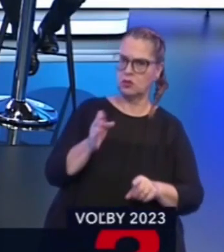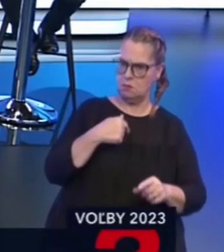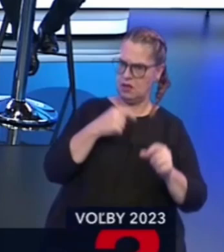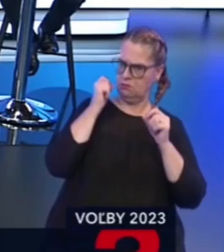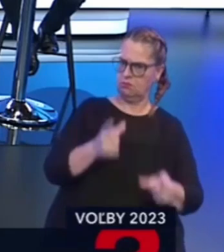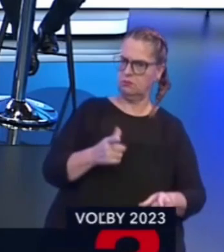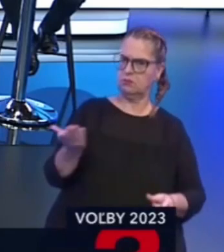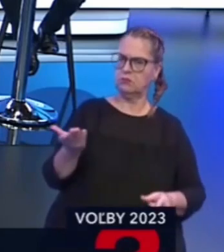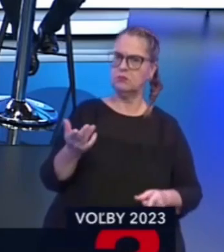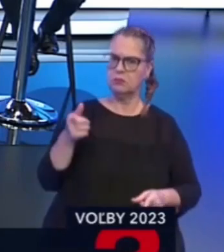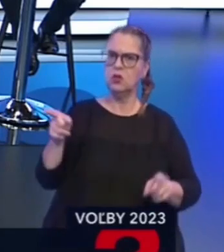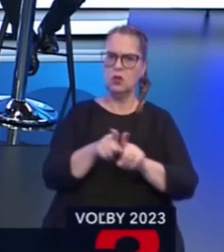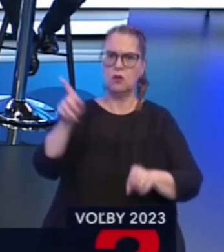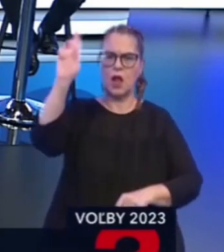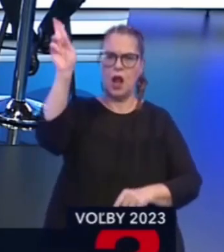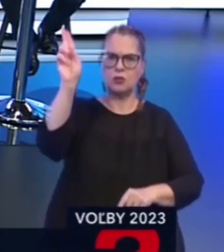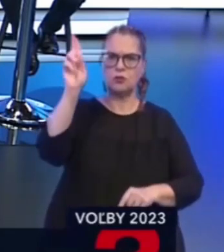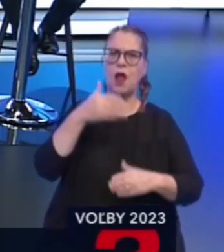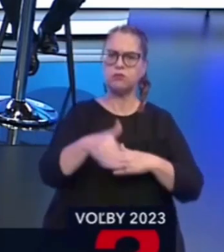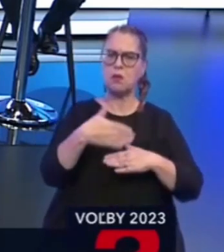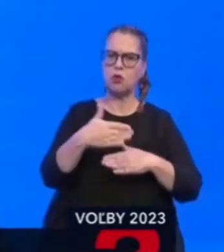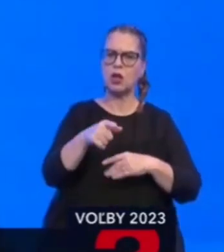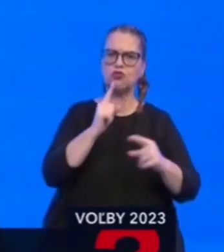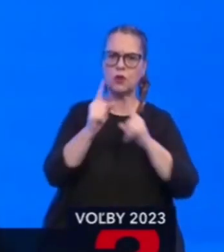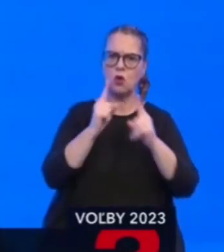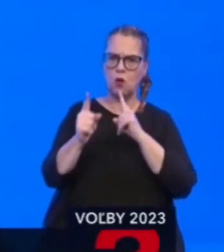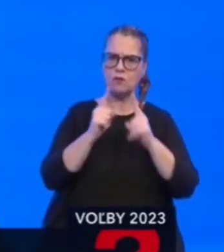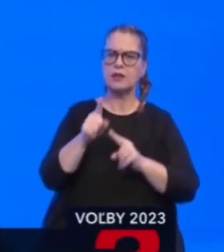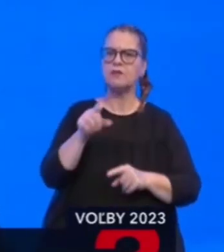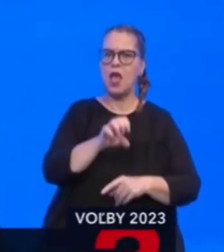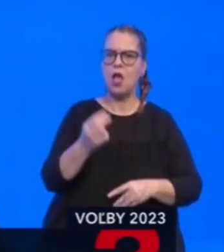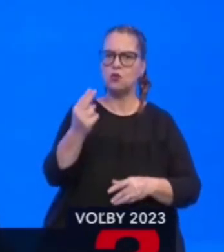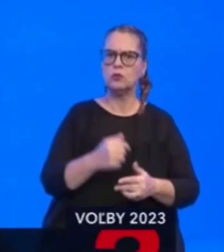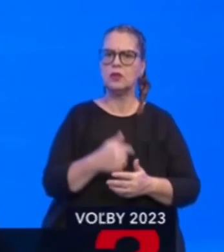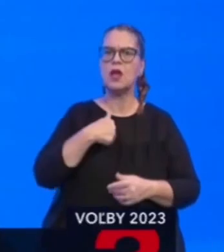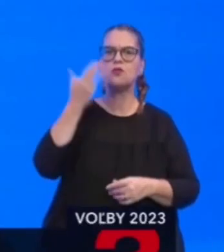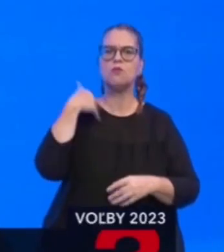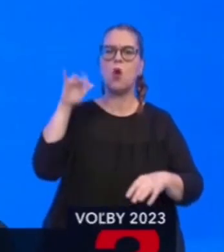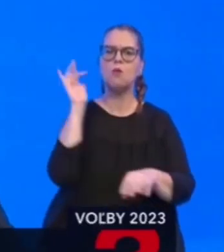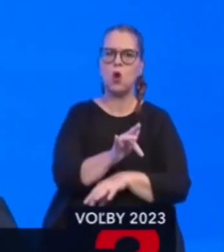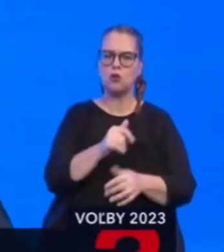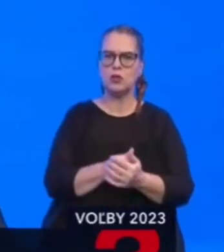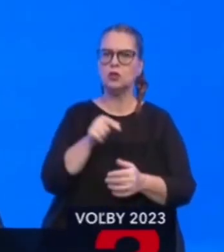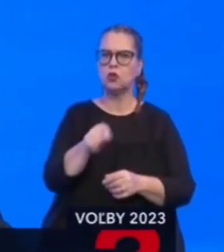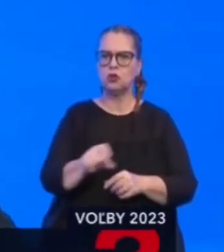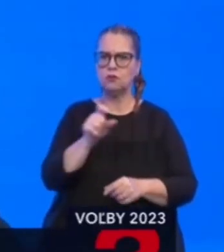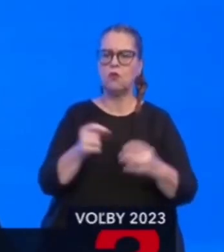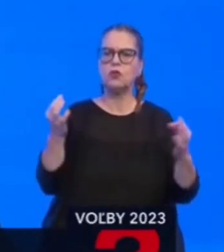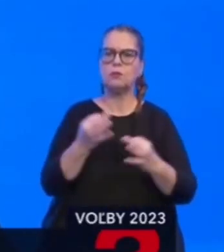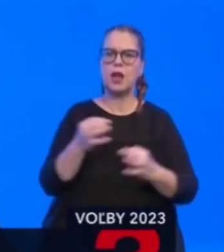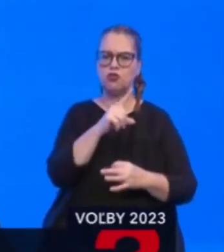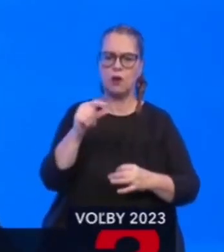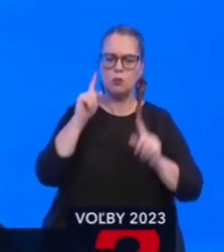demokracie, že tiež za toho zahlasovali, aby sa pokračovalo teda v týchto rokovaniach v rámci Európskej únie. Ja som bol jednoznačne proti a toto je dôvod, prečo Hnutie Republika